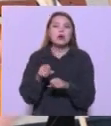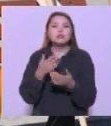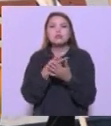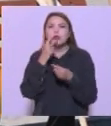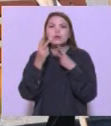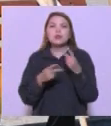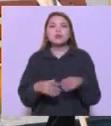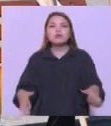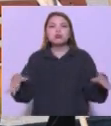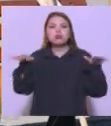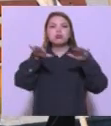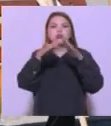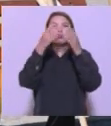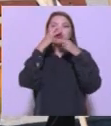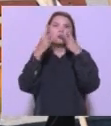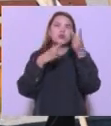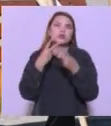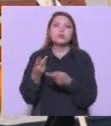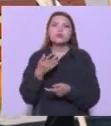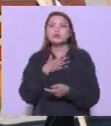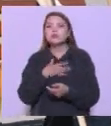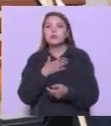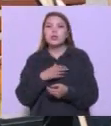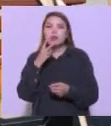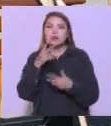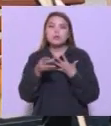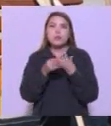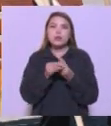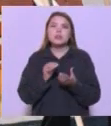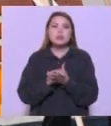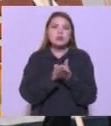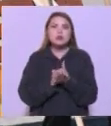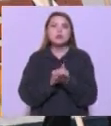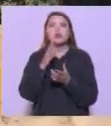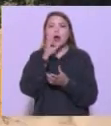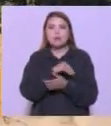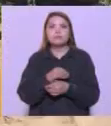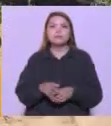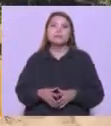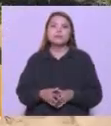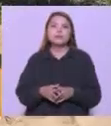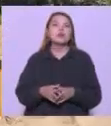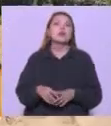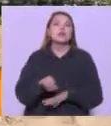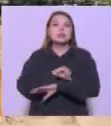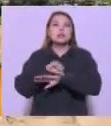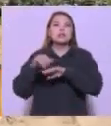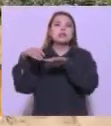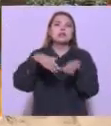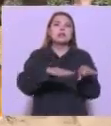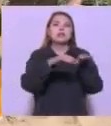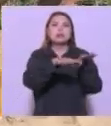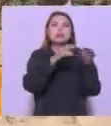үлкен мусорлар көреміз ғой. Соған біз біріксек, менің ойымша қолымыздан келеді деп ойлаймын. Теңіз жағалауы қоғамдық демалыс